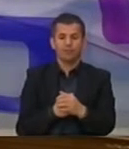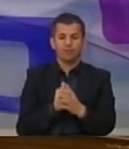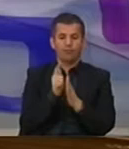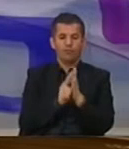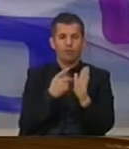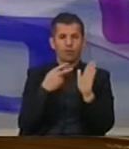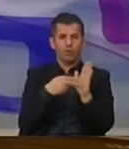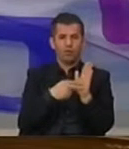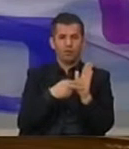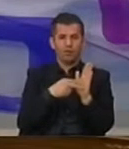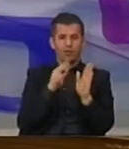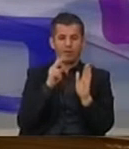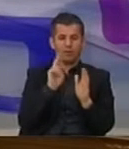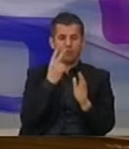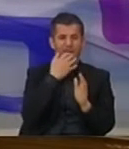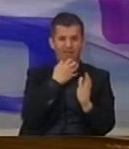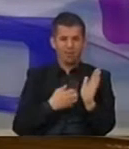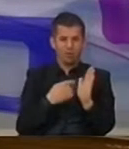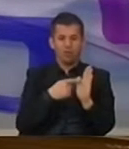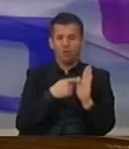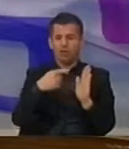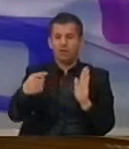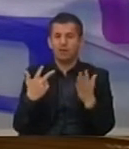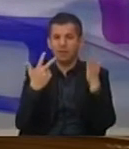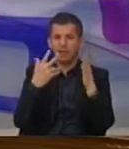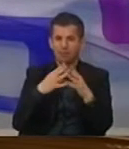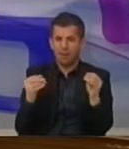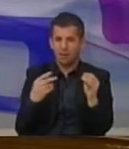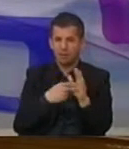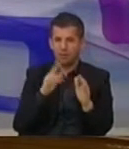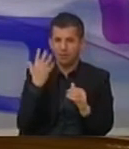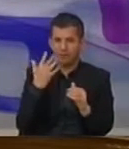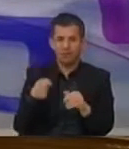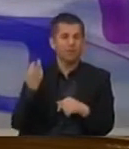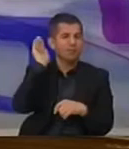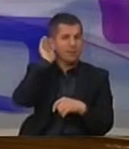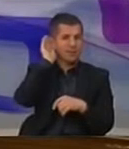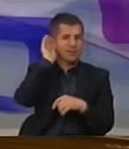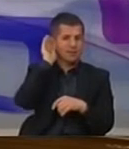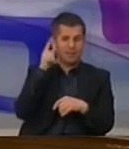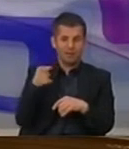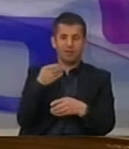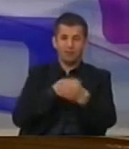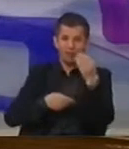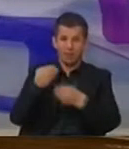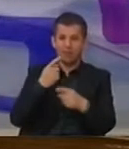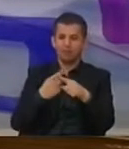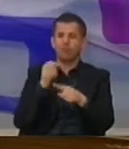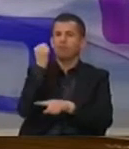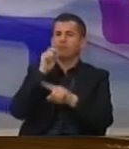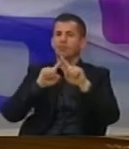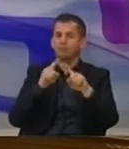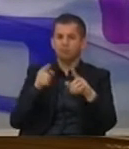kohore 12 dhjetor 2014 deri me 8 mars 2015, Ministria e Tregtisë dhe Industrisë ka punu me përkushtim